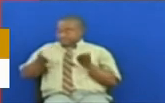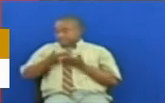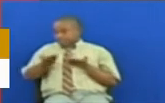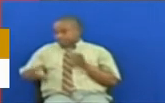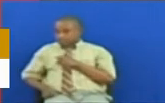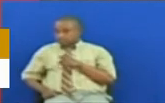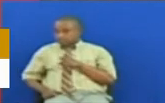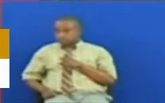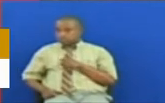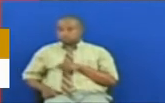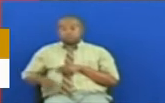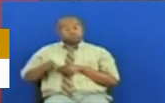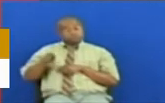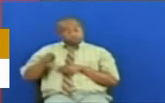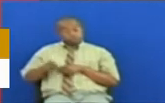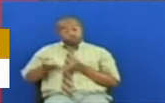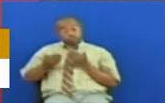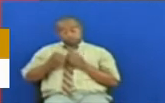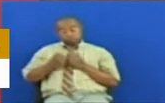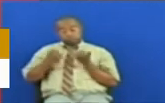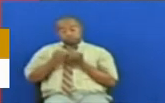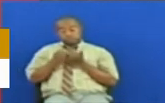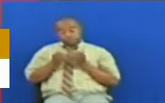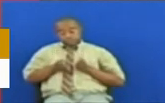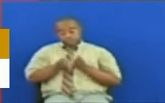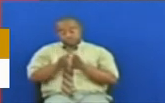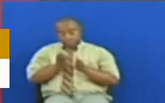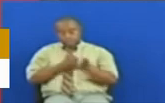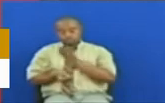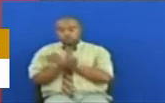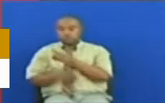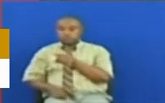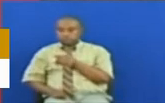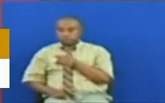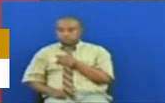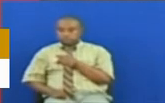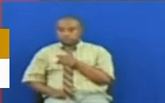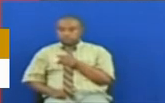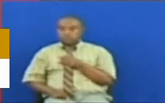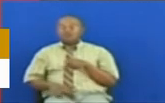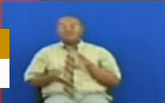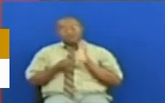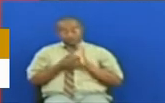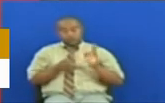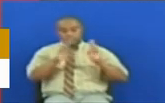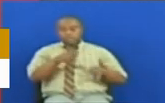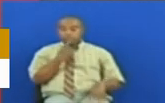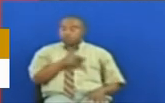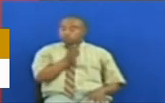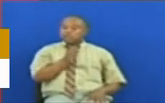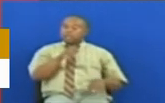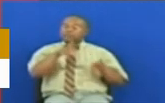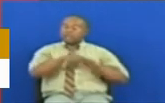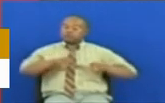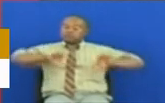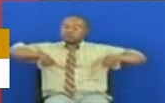Inatengeneza mwanya wa rushwa. Hakimu akienda pale akaamua kwamba basi amekamatwa na